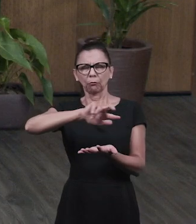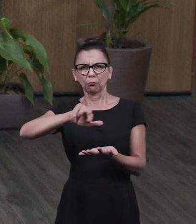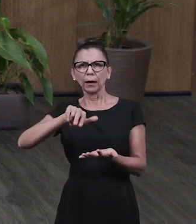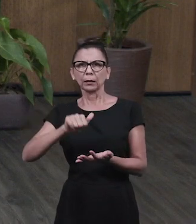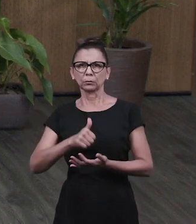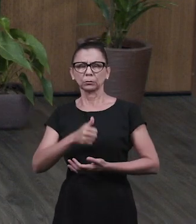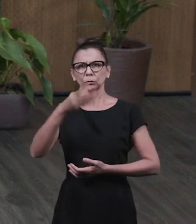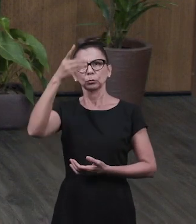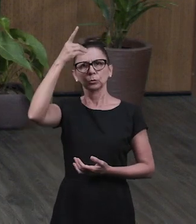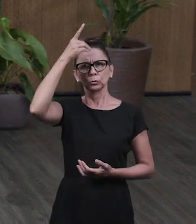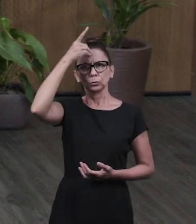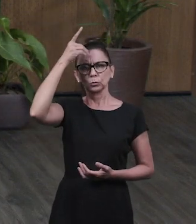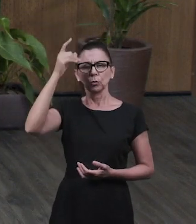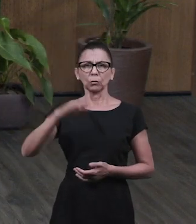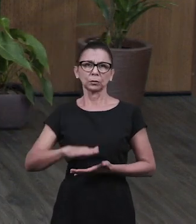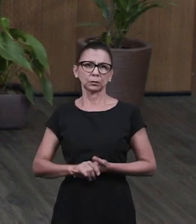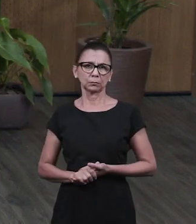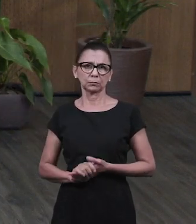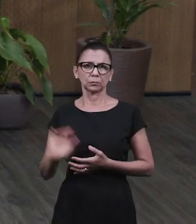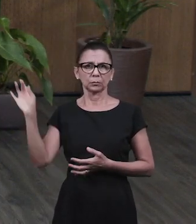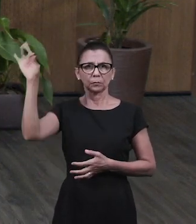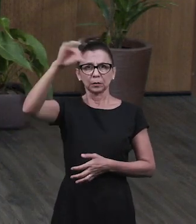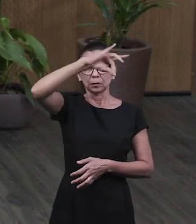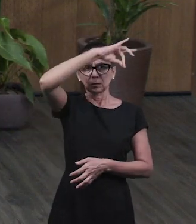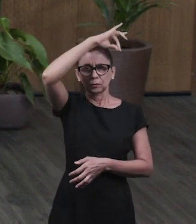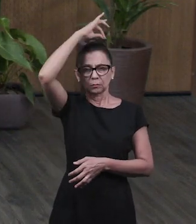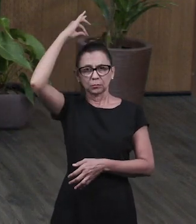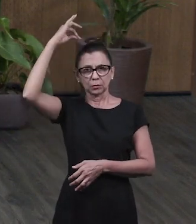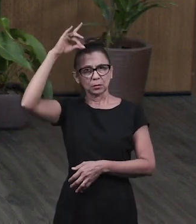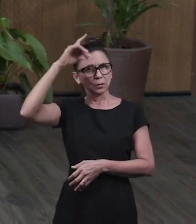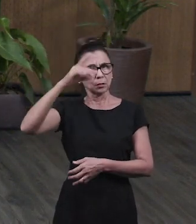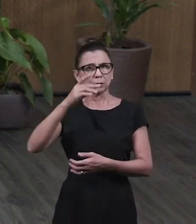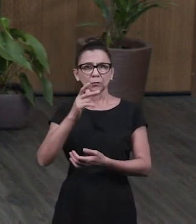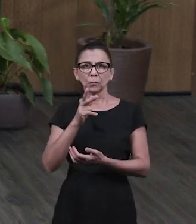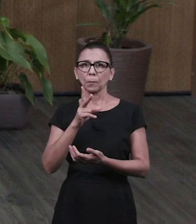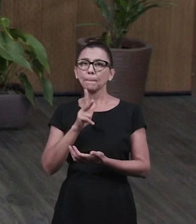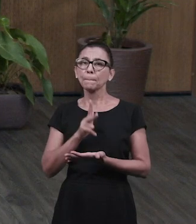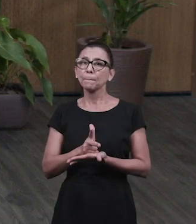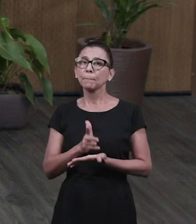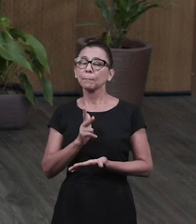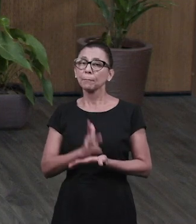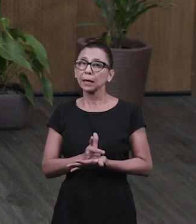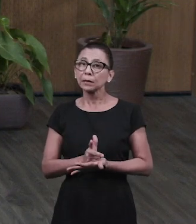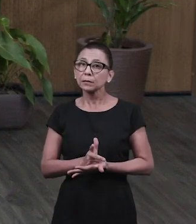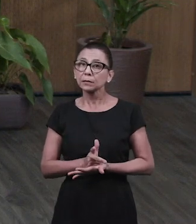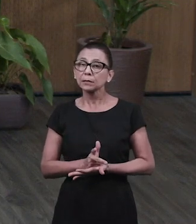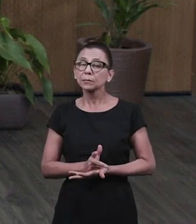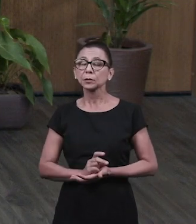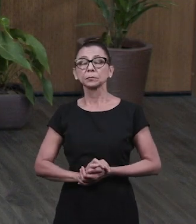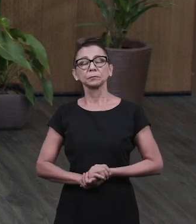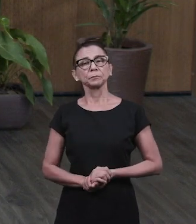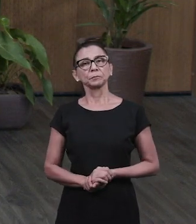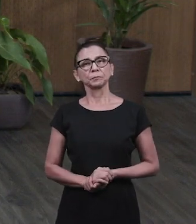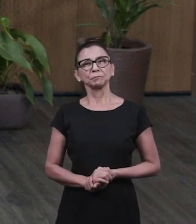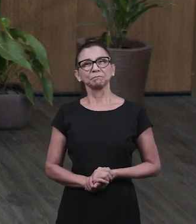dons spirituels. Et l'Esprit qui opère, c'est le même, le Saint-Esprit.